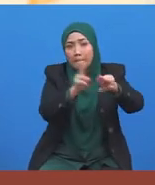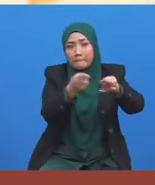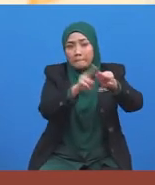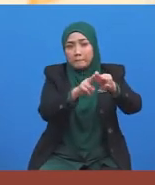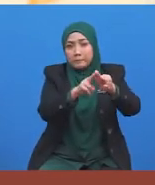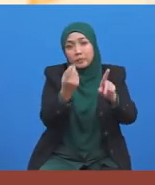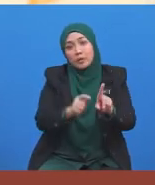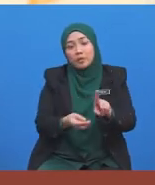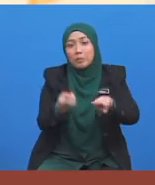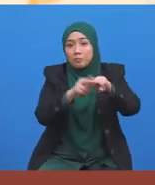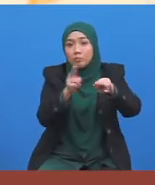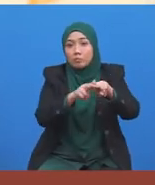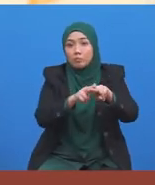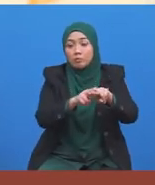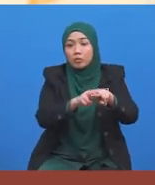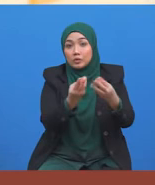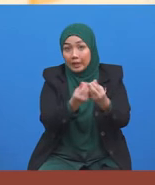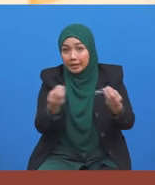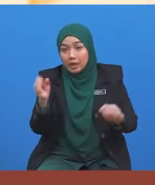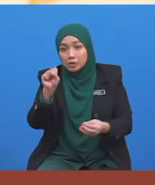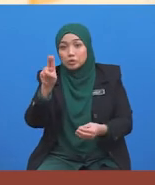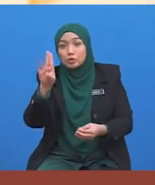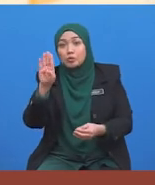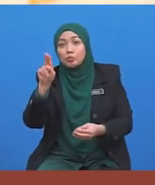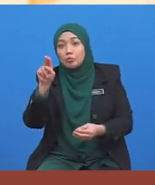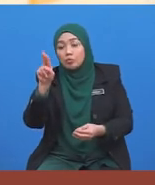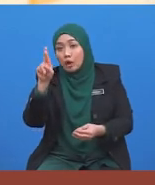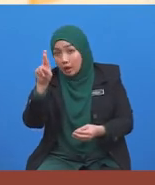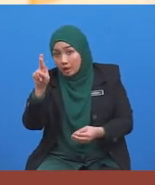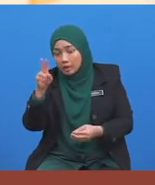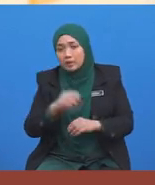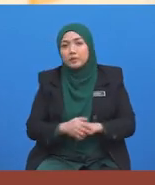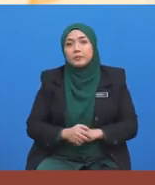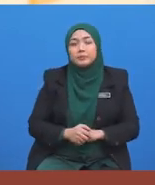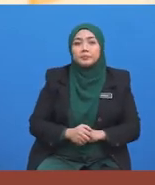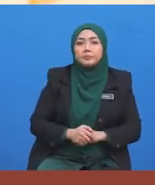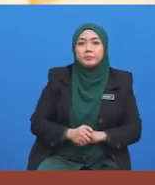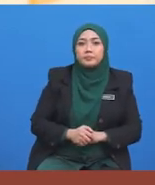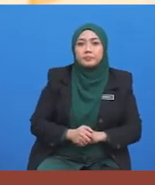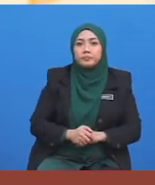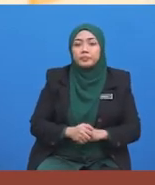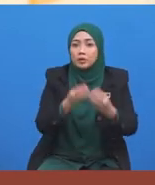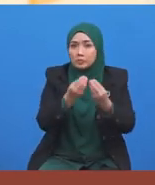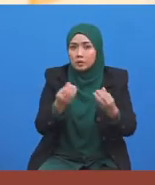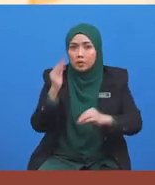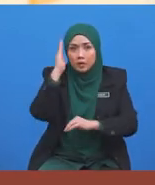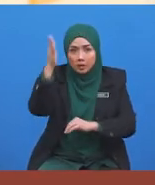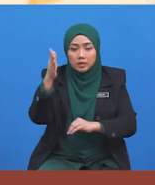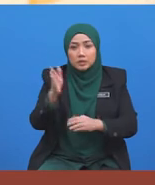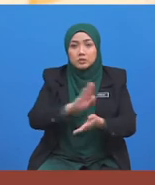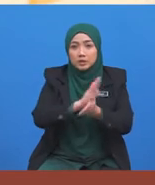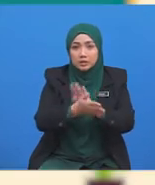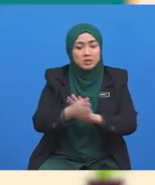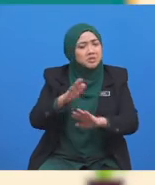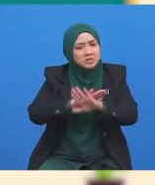dan meningkatkan kesuburan tanah. Malahan, kejadian gerakan jisim ini akan menyebabkan tanah menjadi tidak